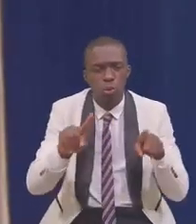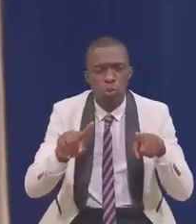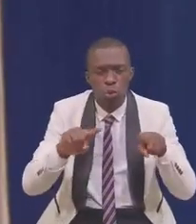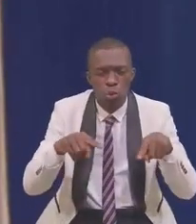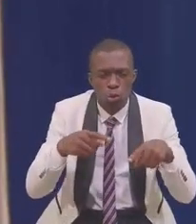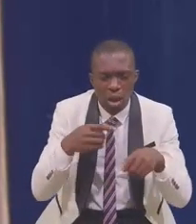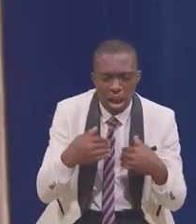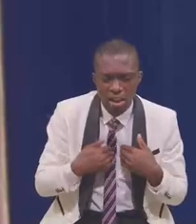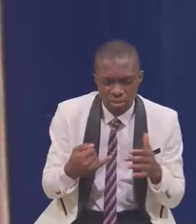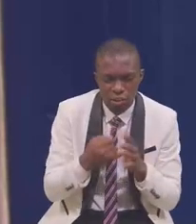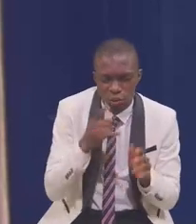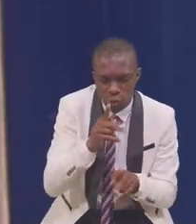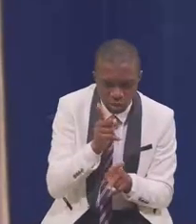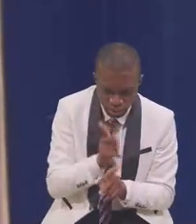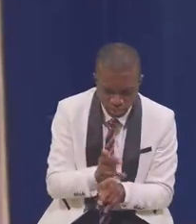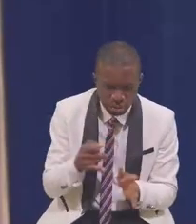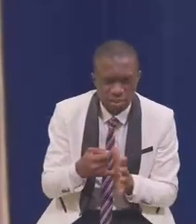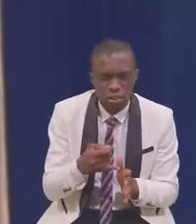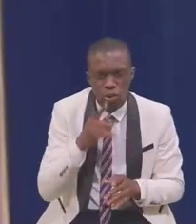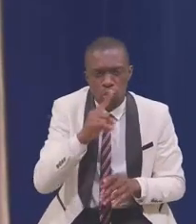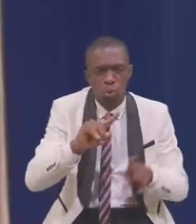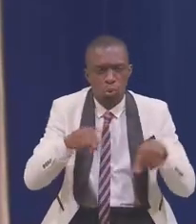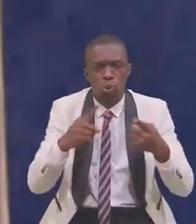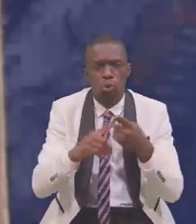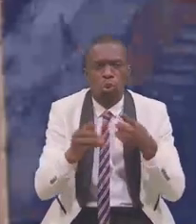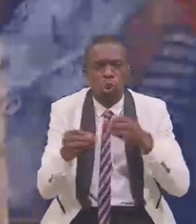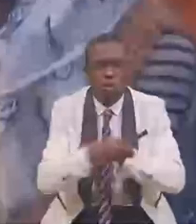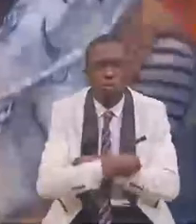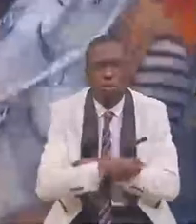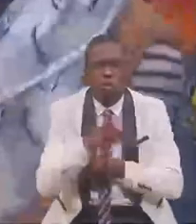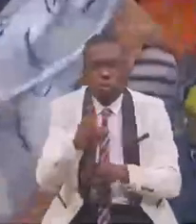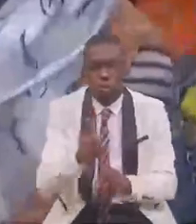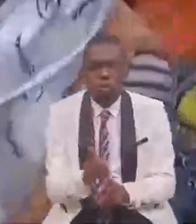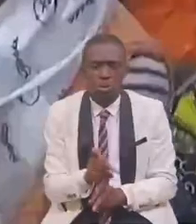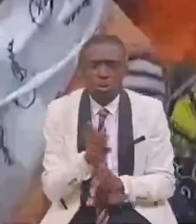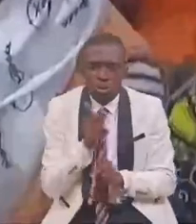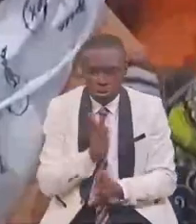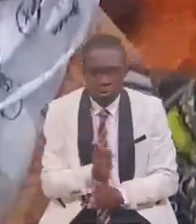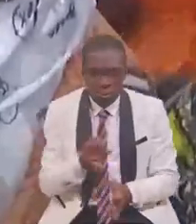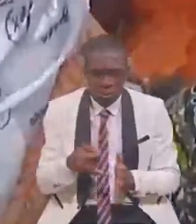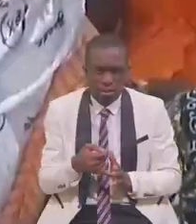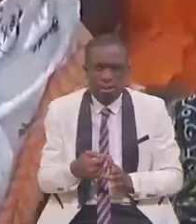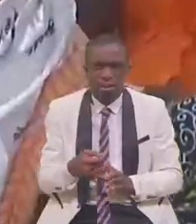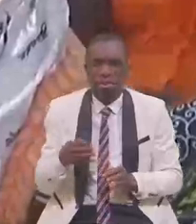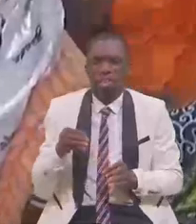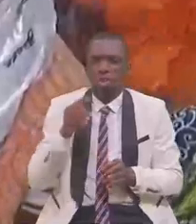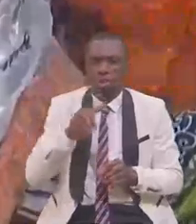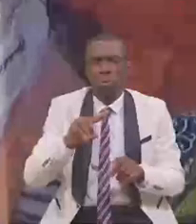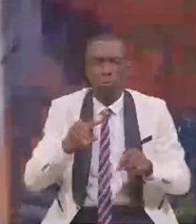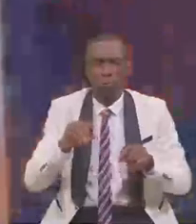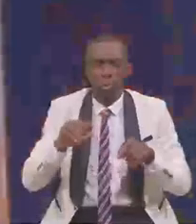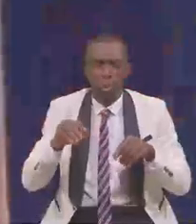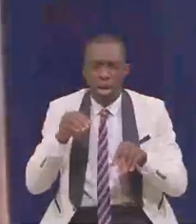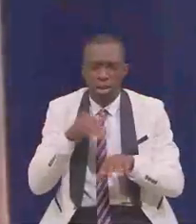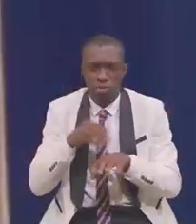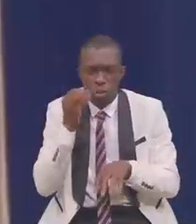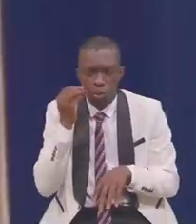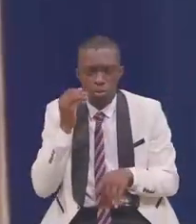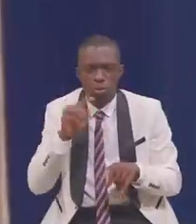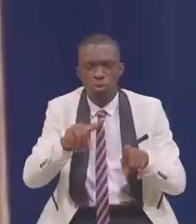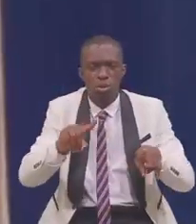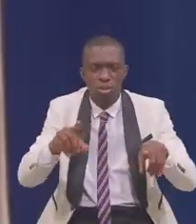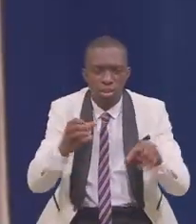à la maison. Vous l'amenez au champ, vous la ramenez à la maison. La sanctification, vous l'amenez dans le bus, n'allez